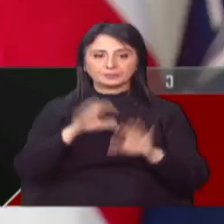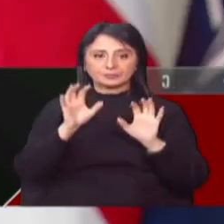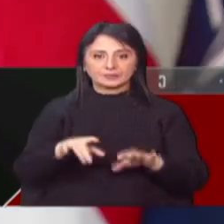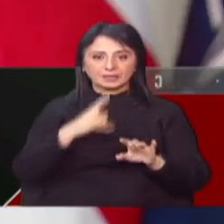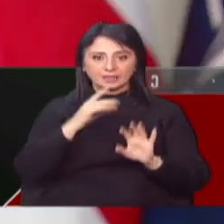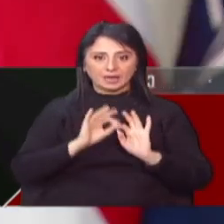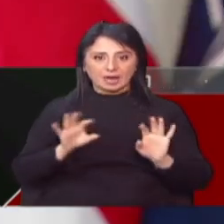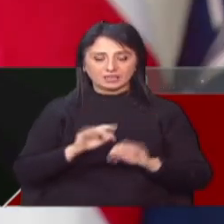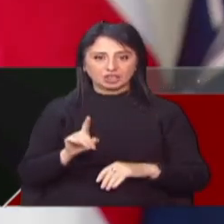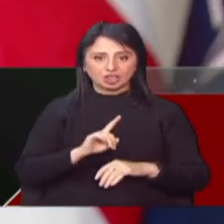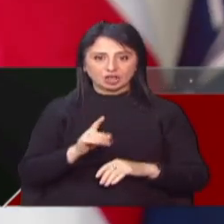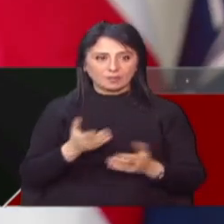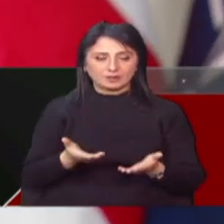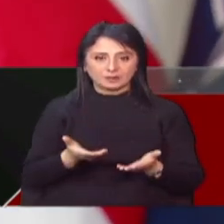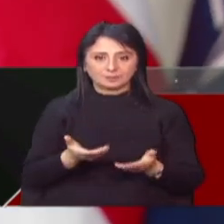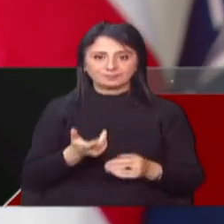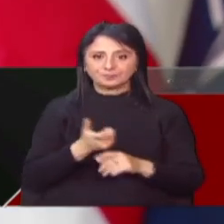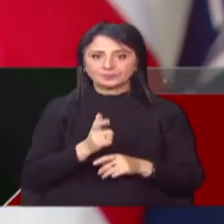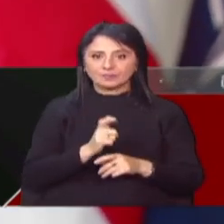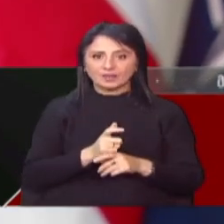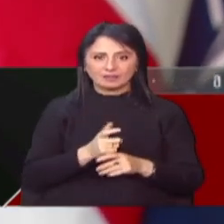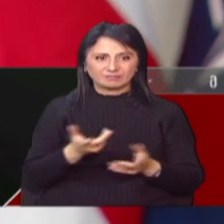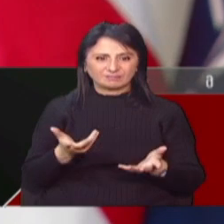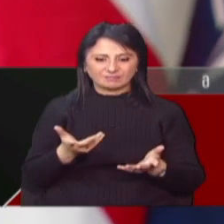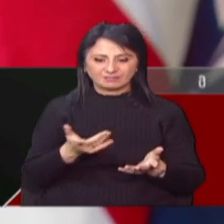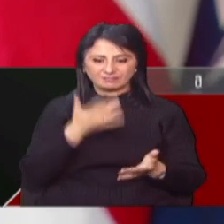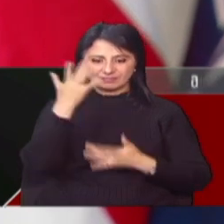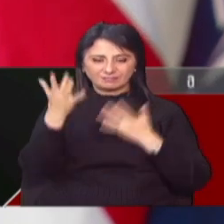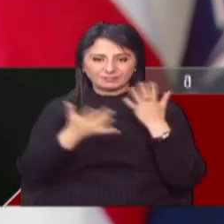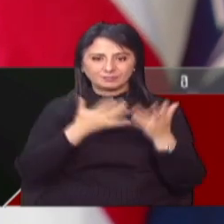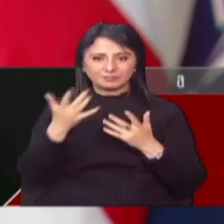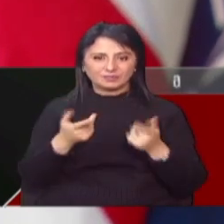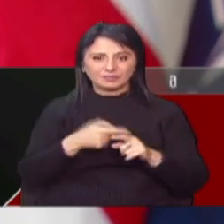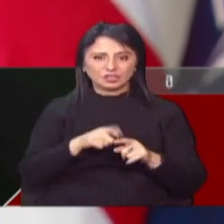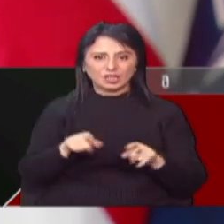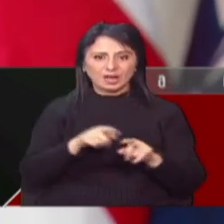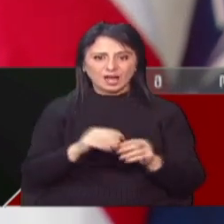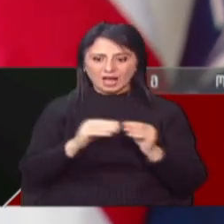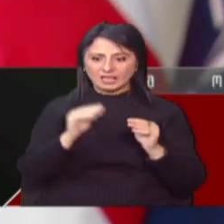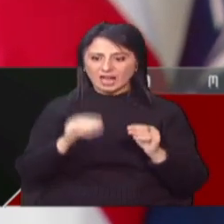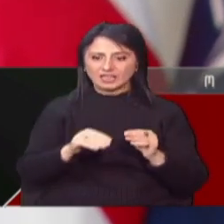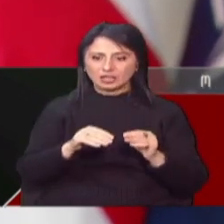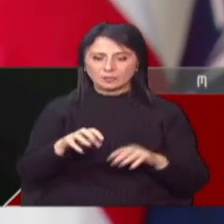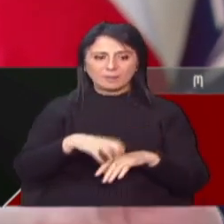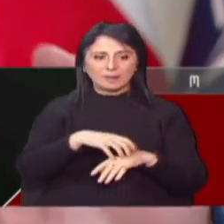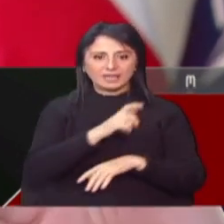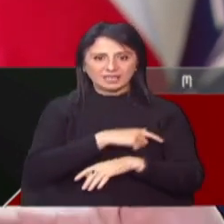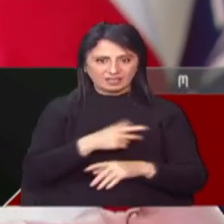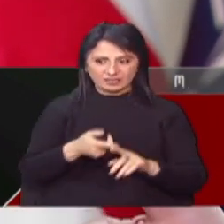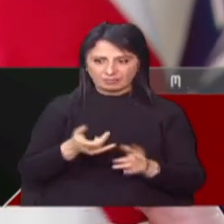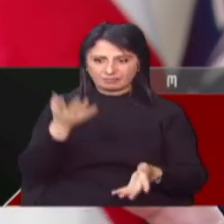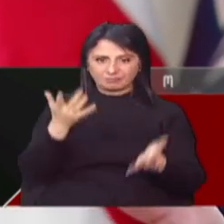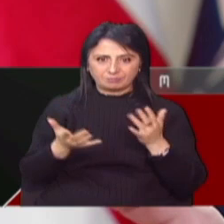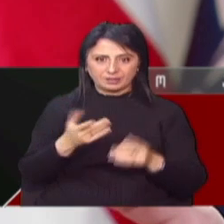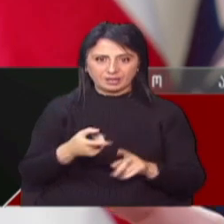თავმჯდომარის განცხადება, რომელიც ძალიან აბუჩად იგდებს 10,000-ობით პარტიის წევრს და ემუქრება